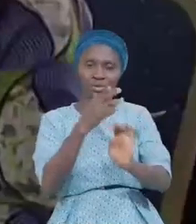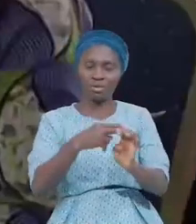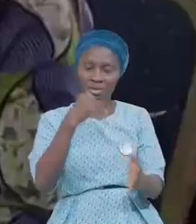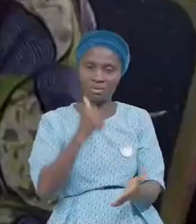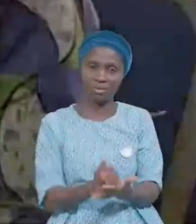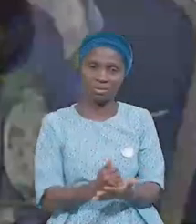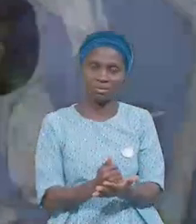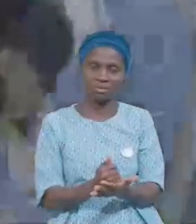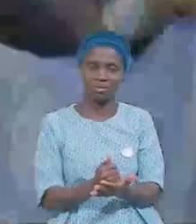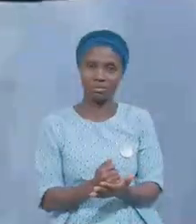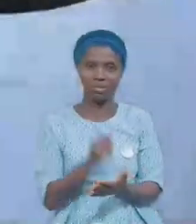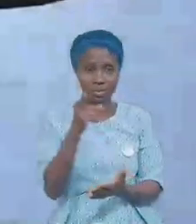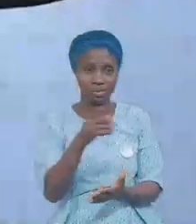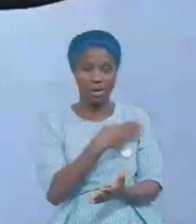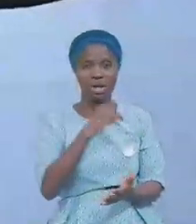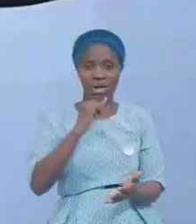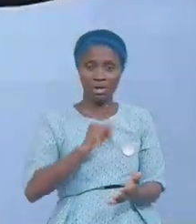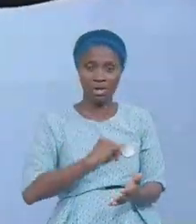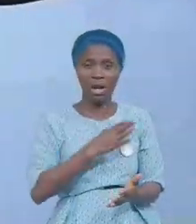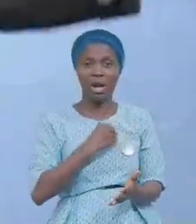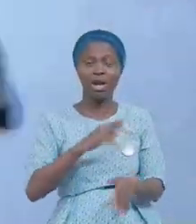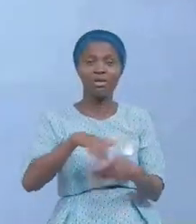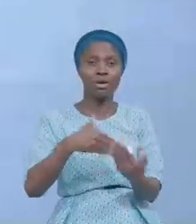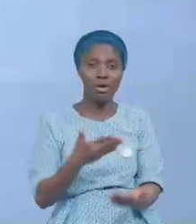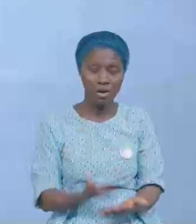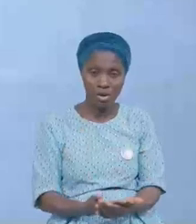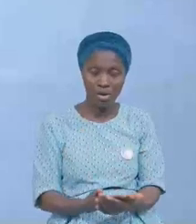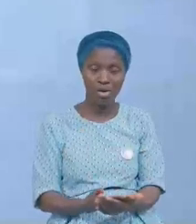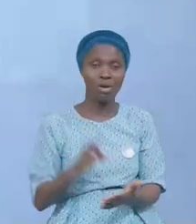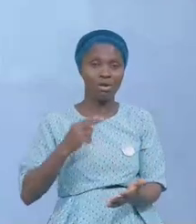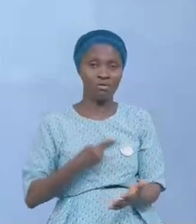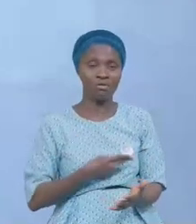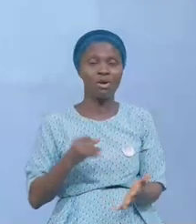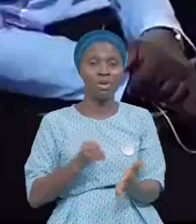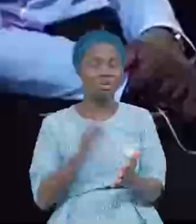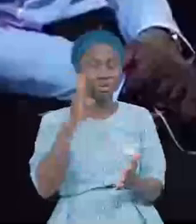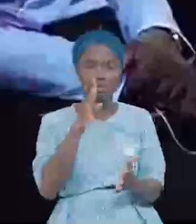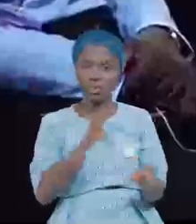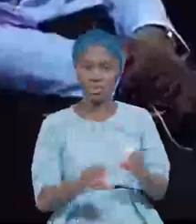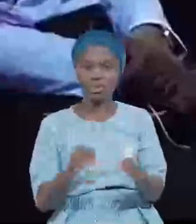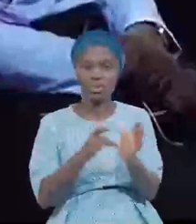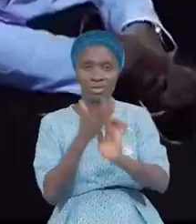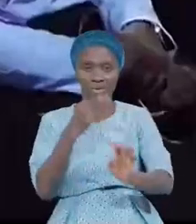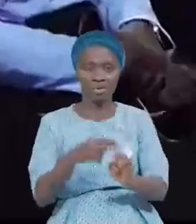vous et moi et les autres, ce sera fait au nom de Jésus.